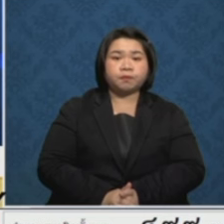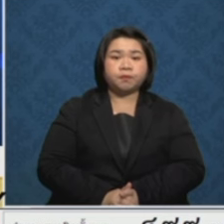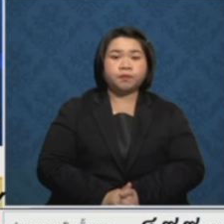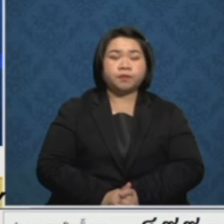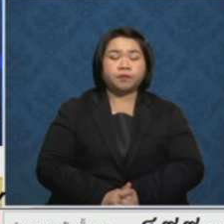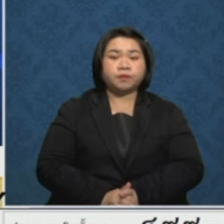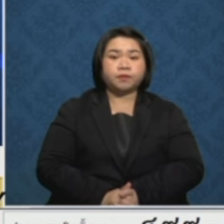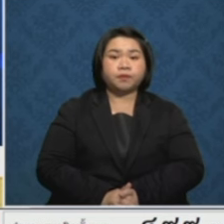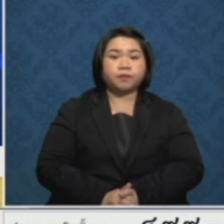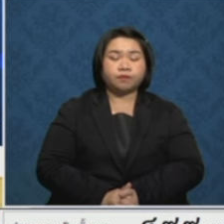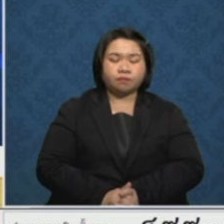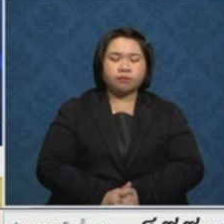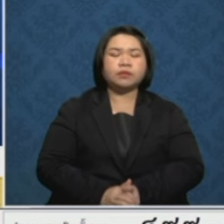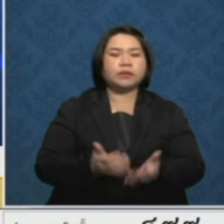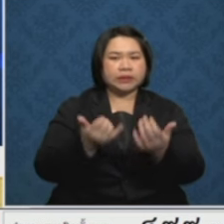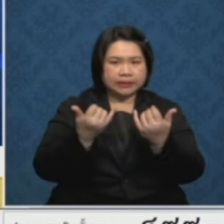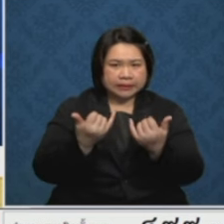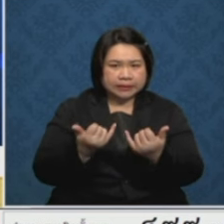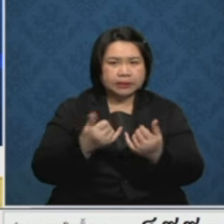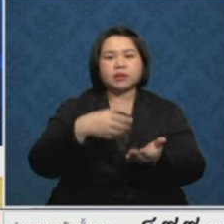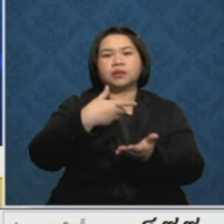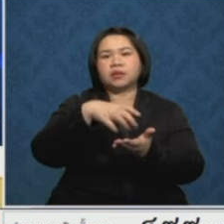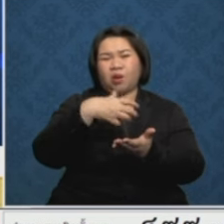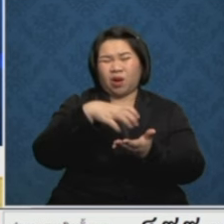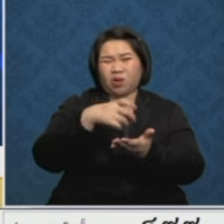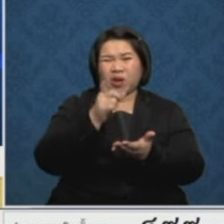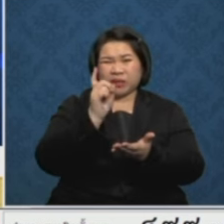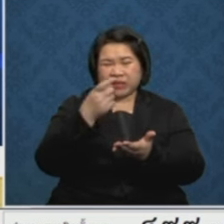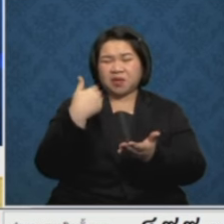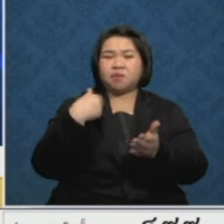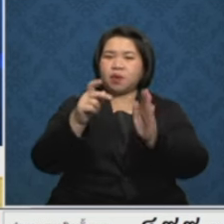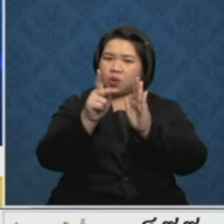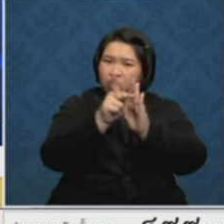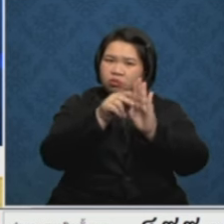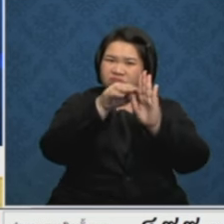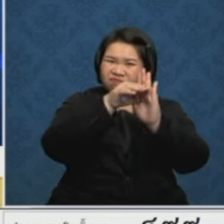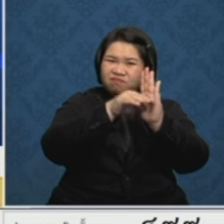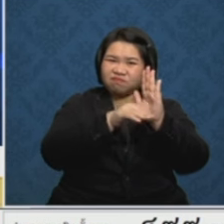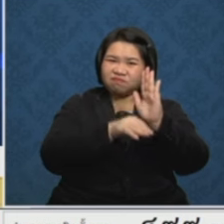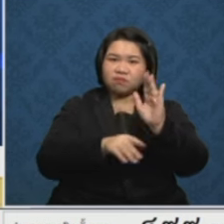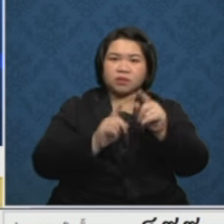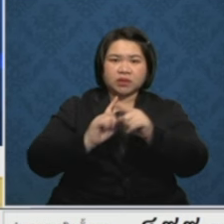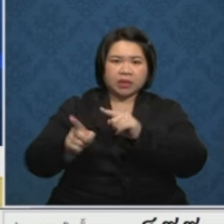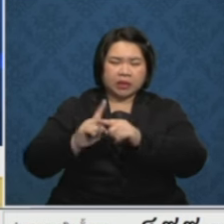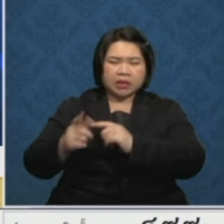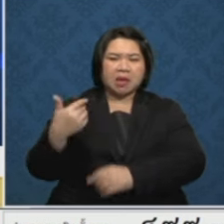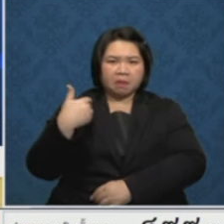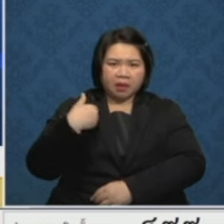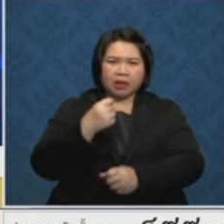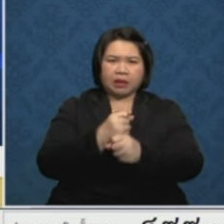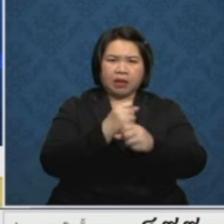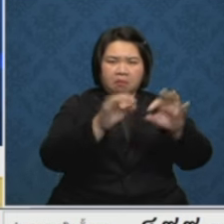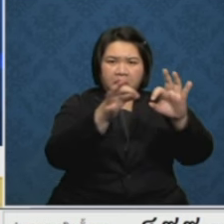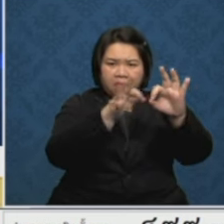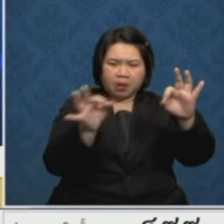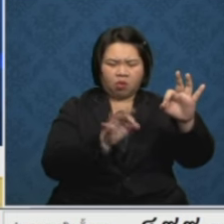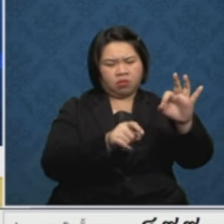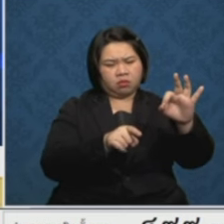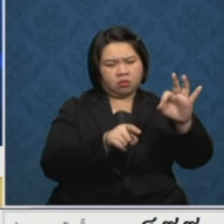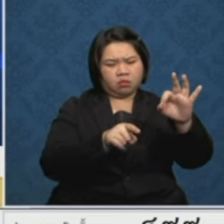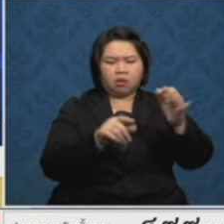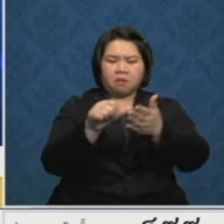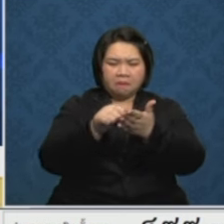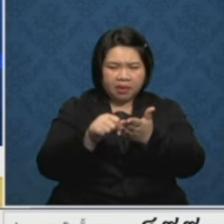ท่านประธานที่เคารพคะนี่เป็นแค่ส่วนหนึ่งยังมีเรื่องของเงื่อนไขต่างๆที่มีการเปลี่ยนไปเปลี่ยนมาเฉพาะสำหรับตั